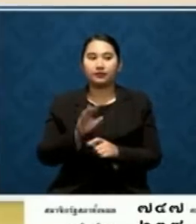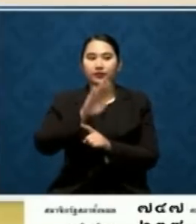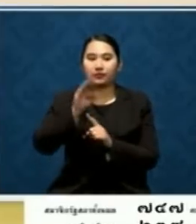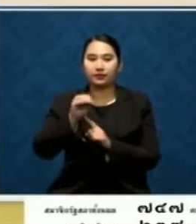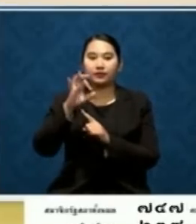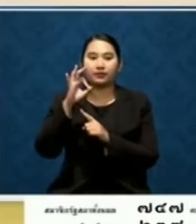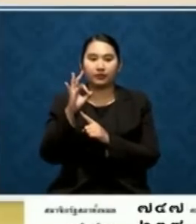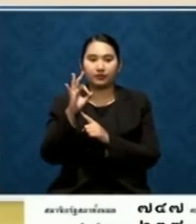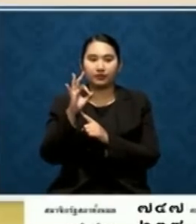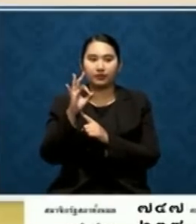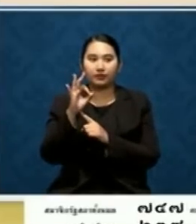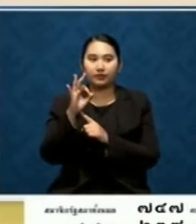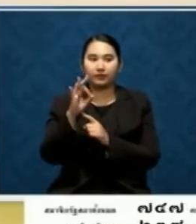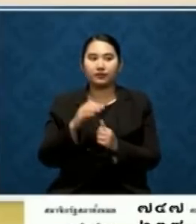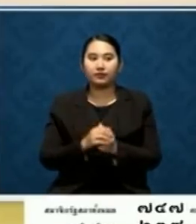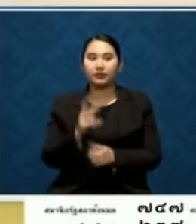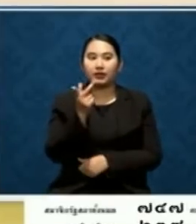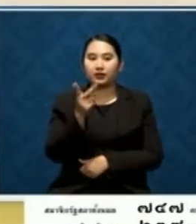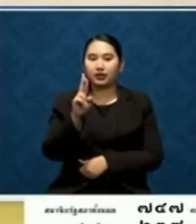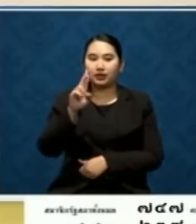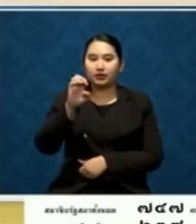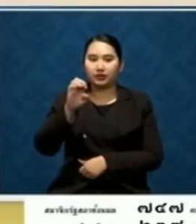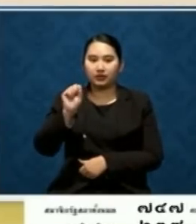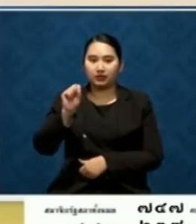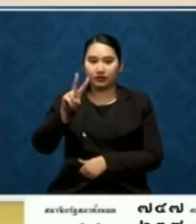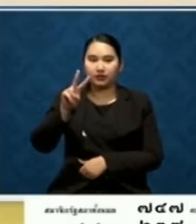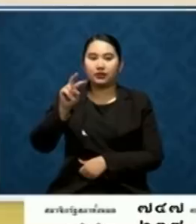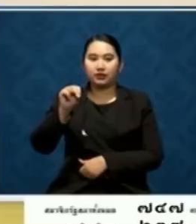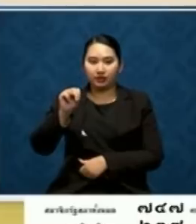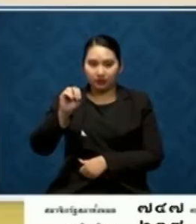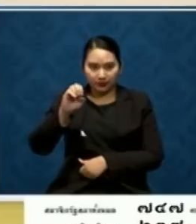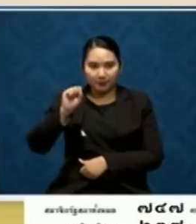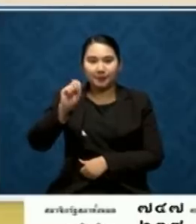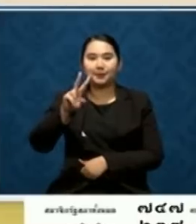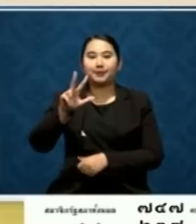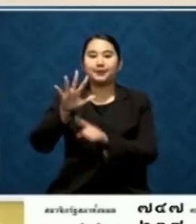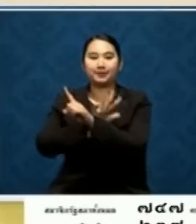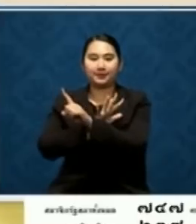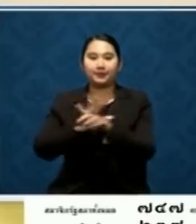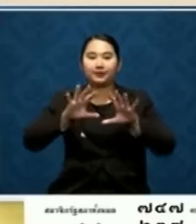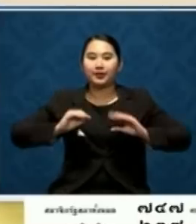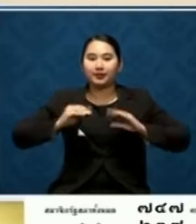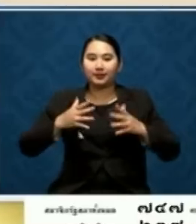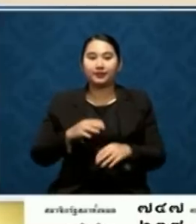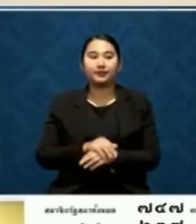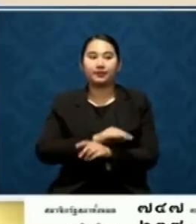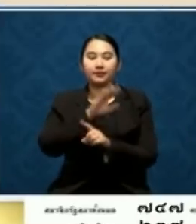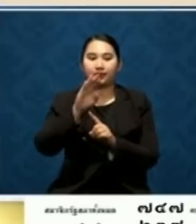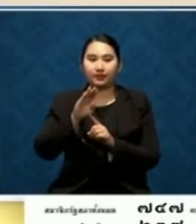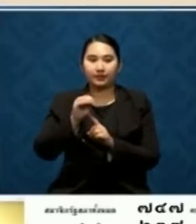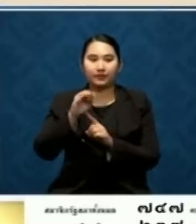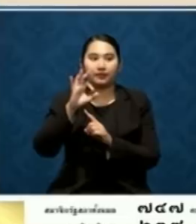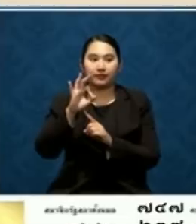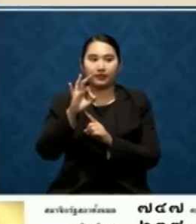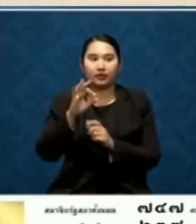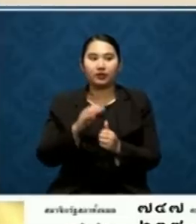49นายคฤทธิ์ปานเนียม ไม่เห็นชอบ 50นายครูมานิตสัง